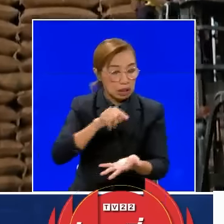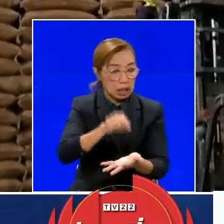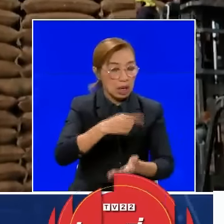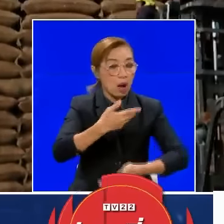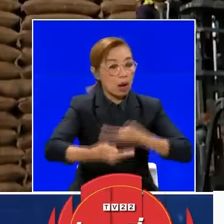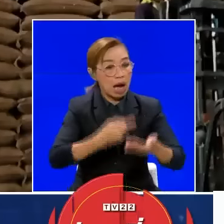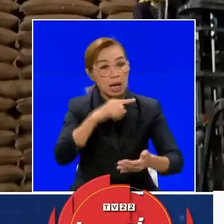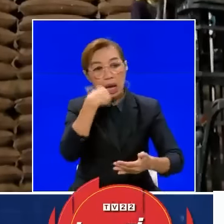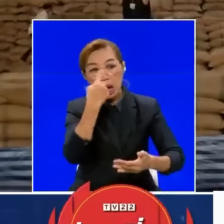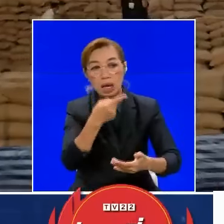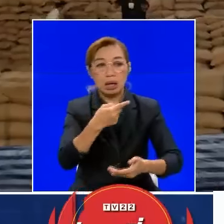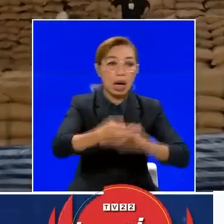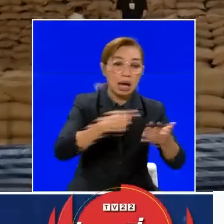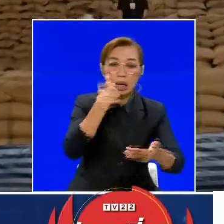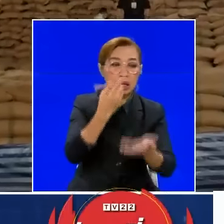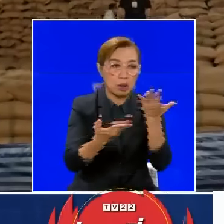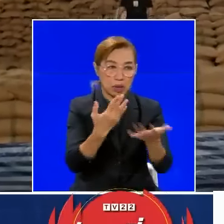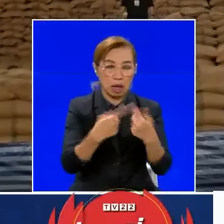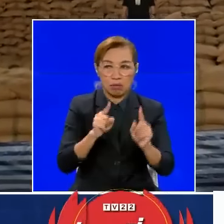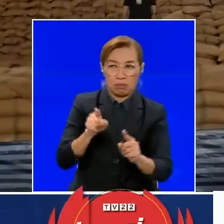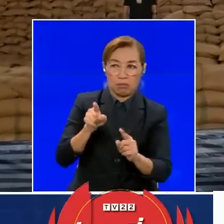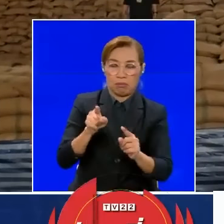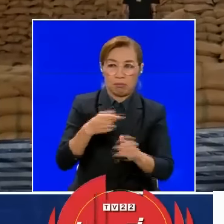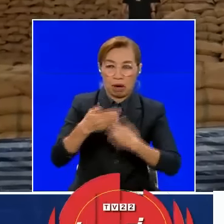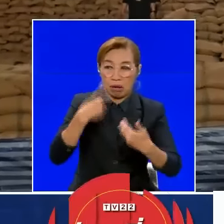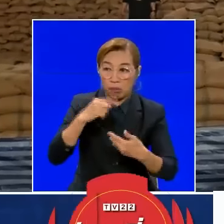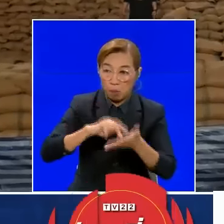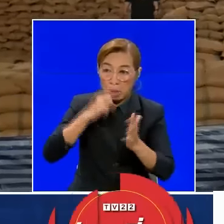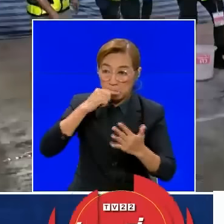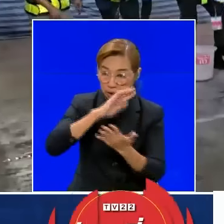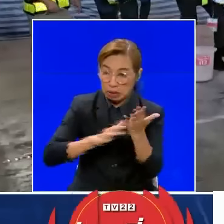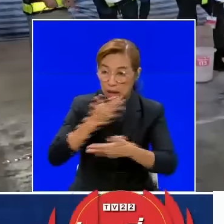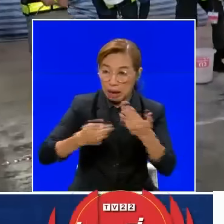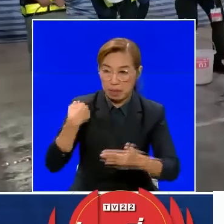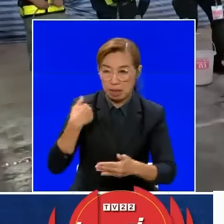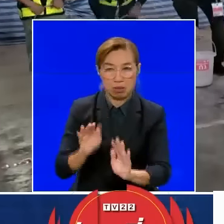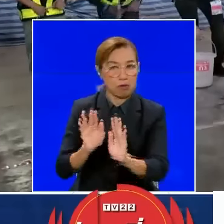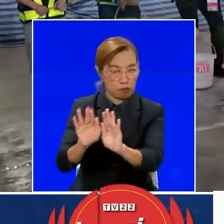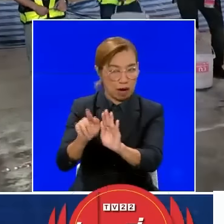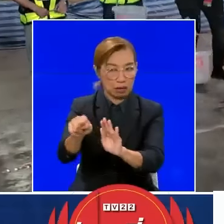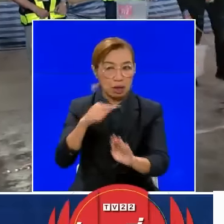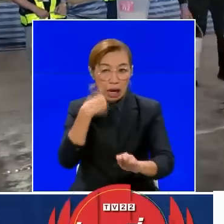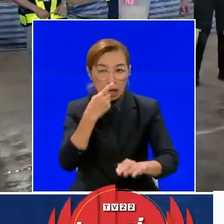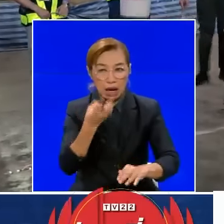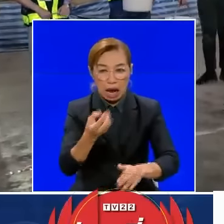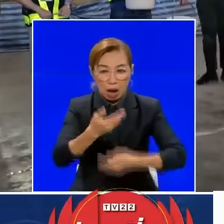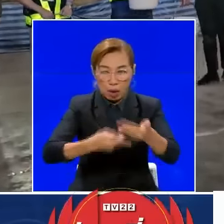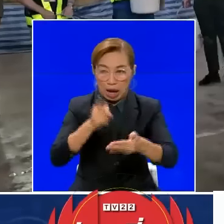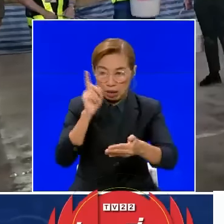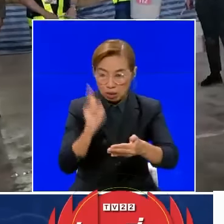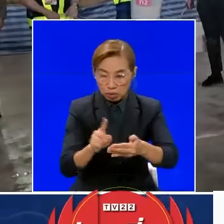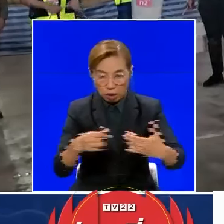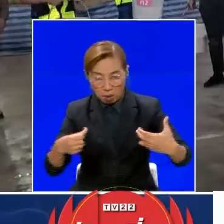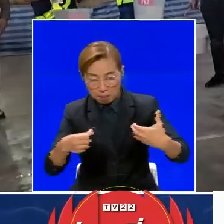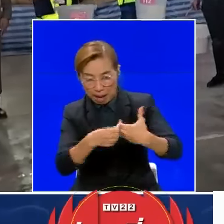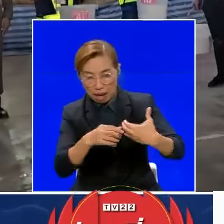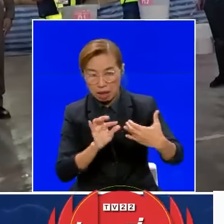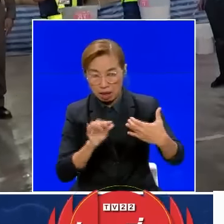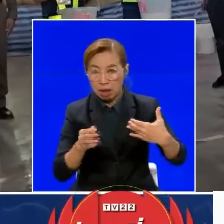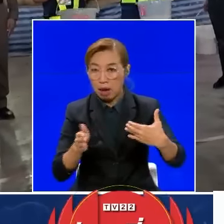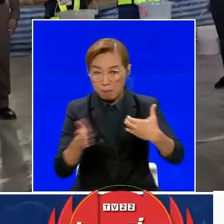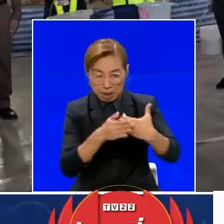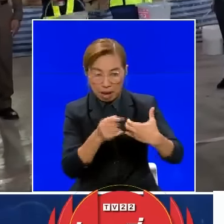างประเทศเขาก็บอกกลัวจะไปเป็นปัญหาหรือเปล่าหรือถ้าเกิดจะขายในประเทศแปะสติกเกอร์ให้หน่อยได้ไห ม หรือถ้าจะไปทำแอลกอฮอล์น่ะล็อตนั้นก็ช่วย